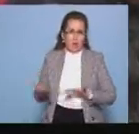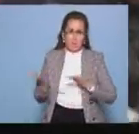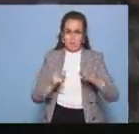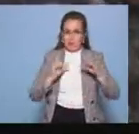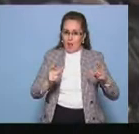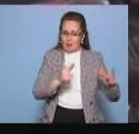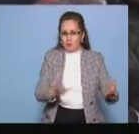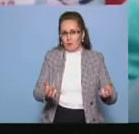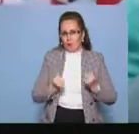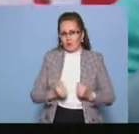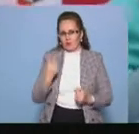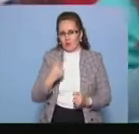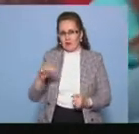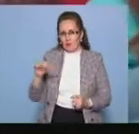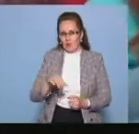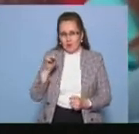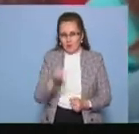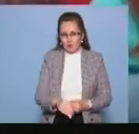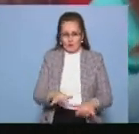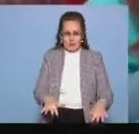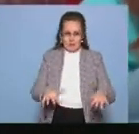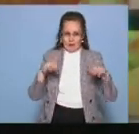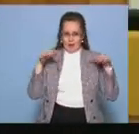церемонию получили 2500 зрителей.